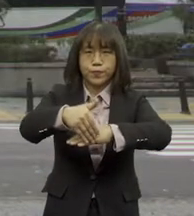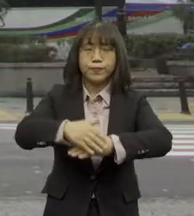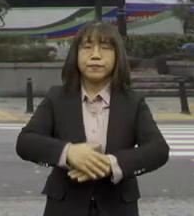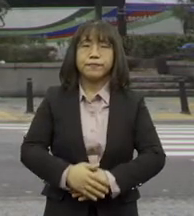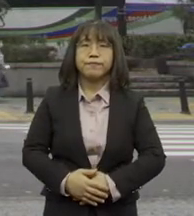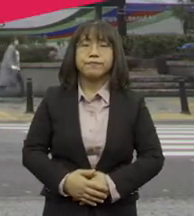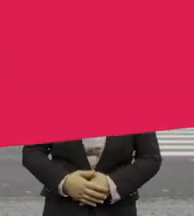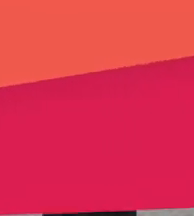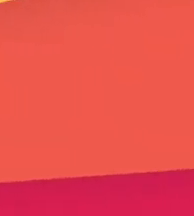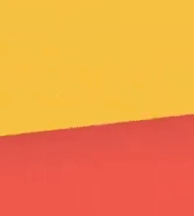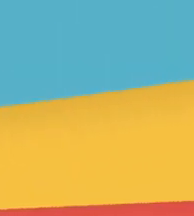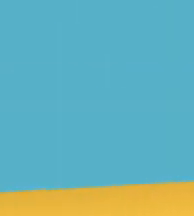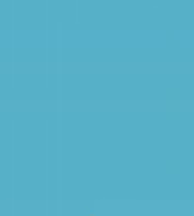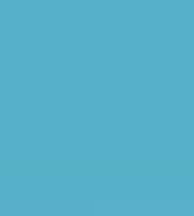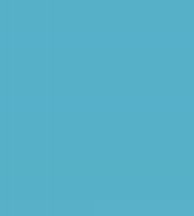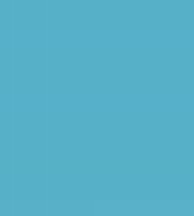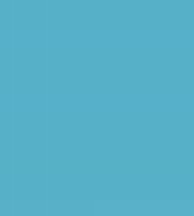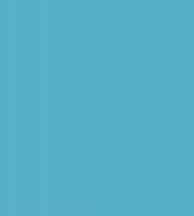방침입니다.